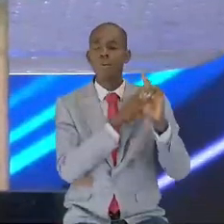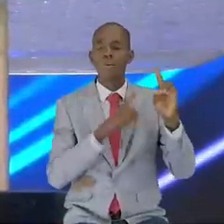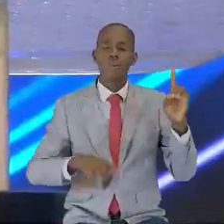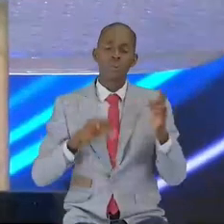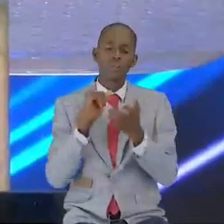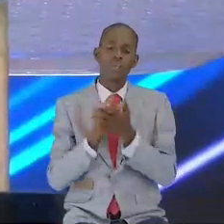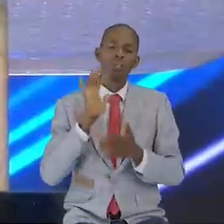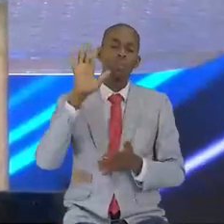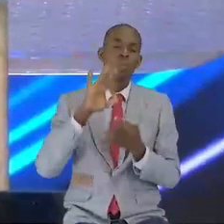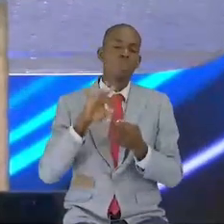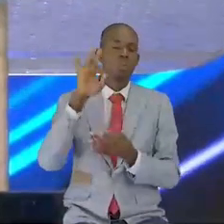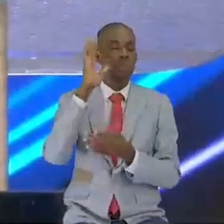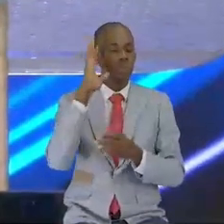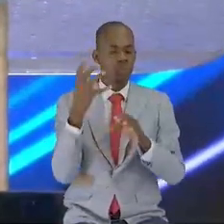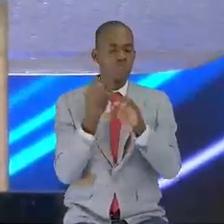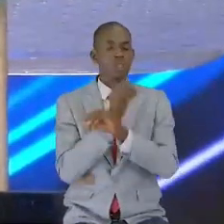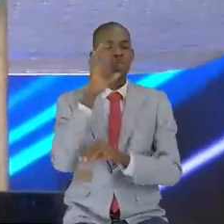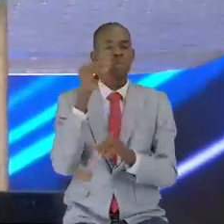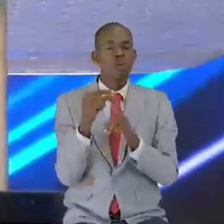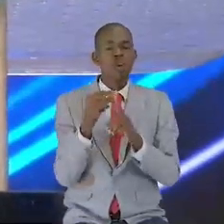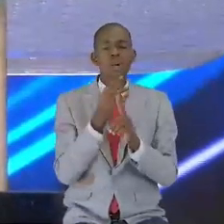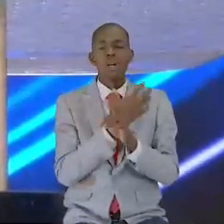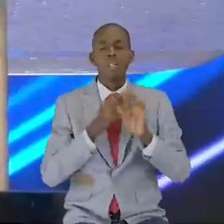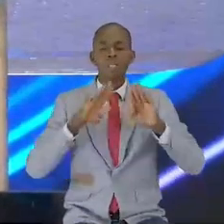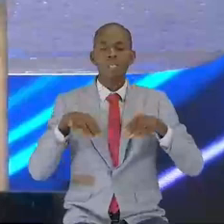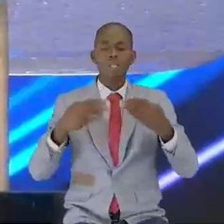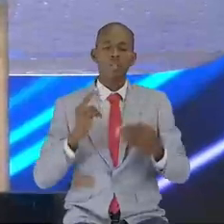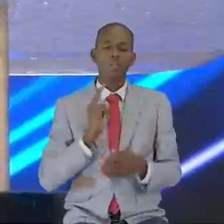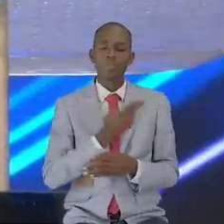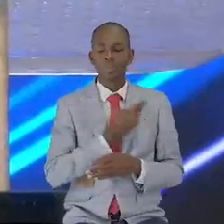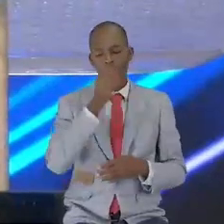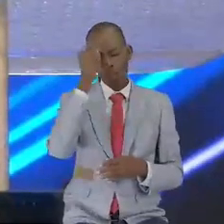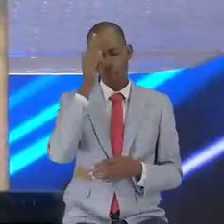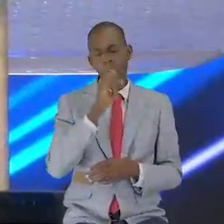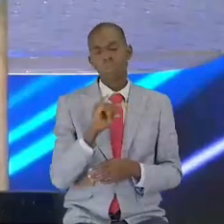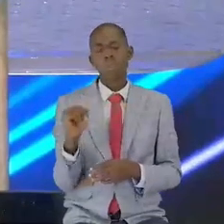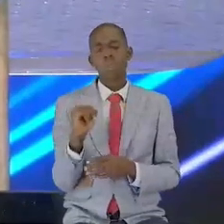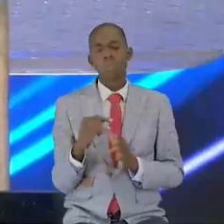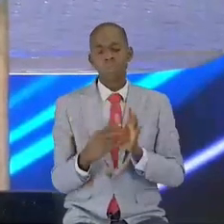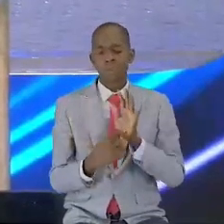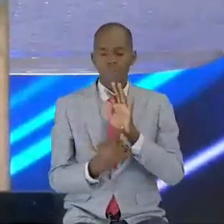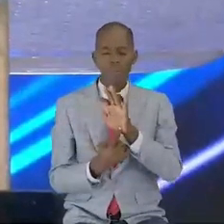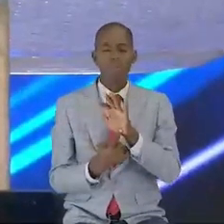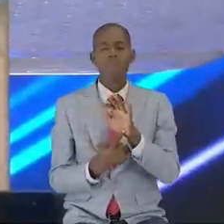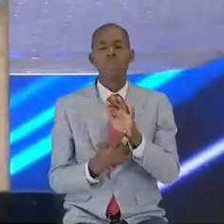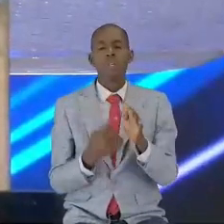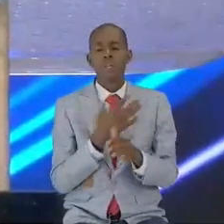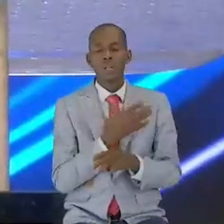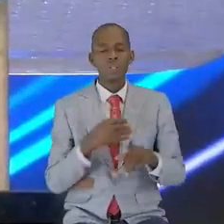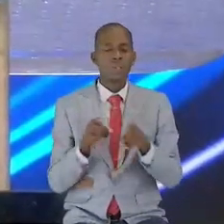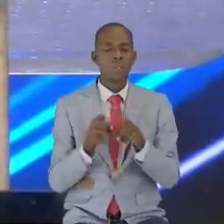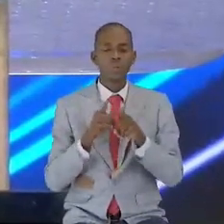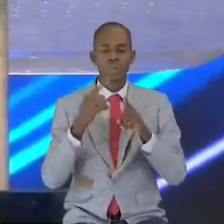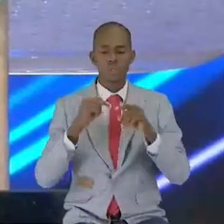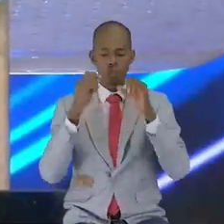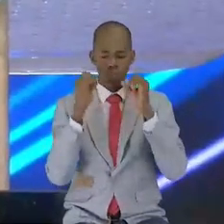ta parole et nous donne la compréhension, la révélation, aussi bien que la force et